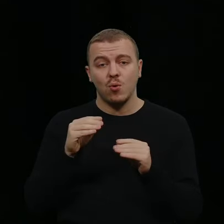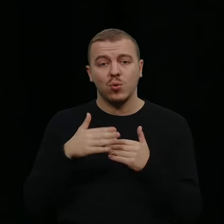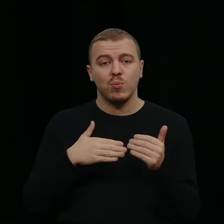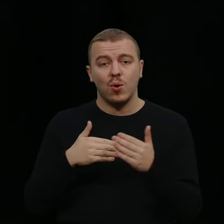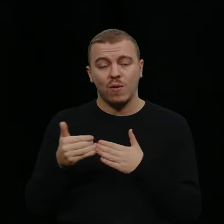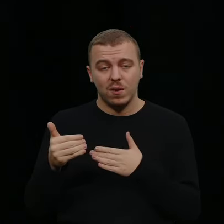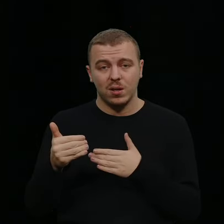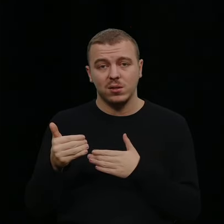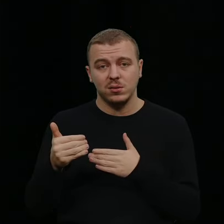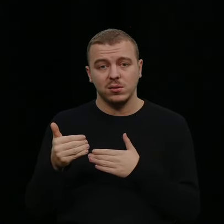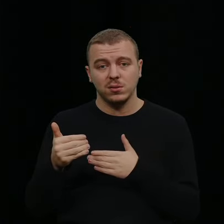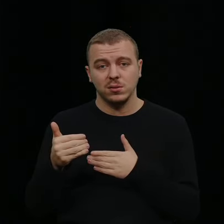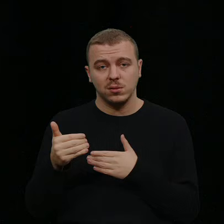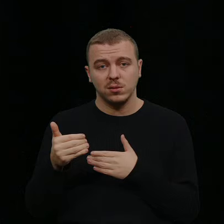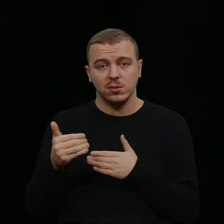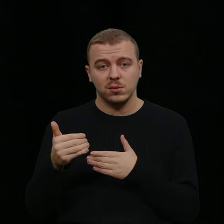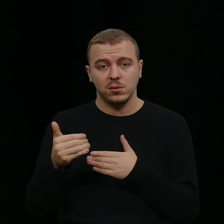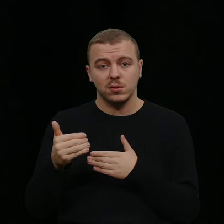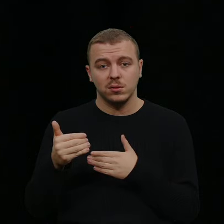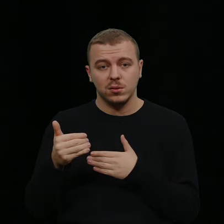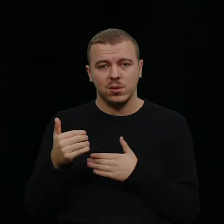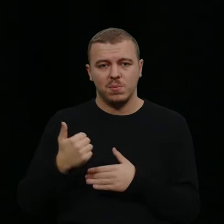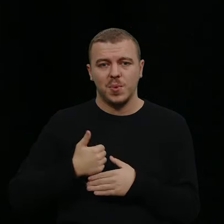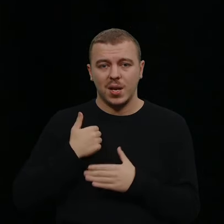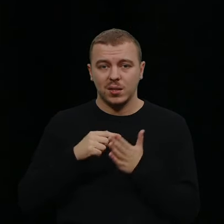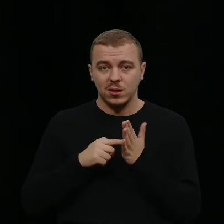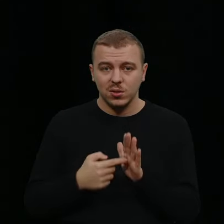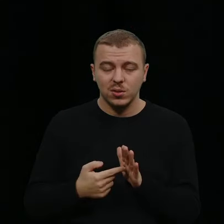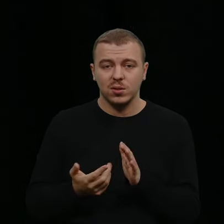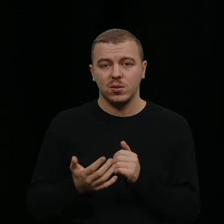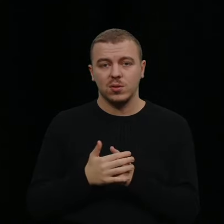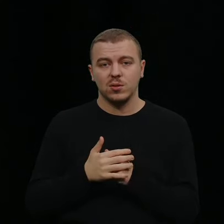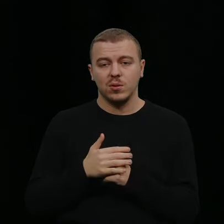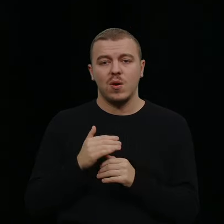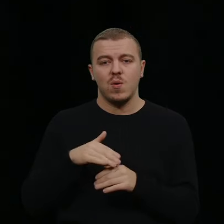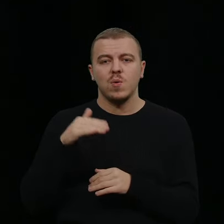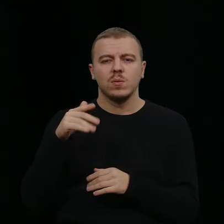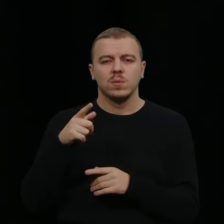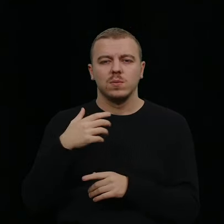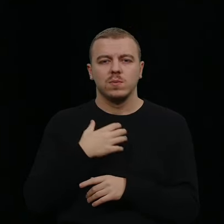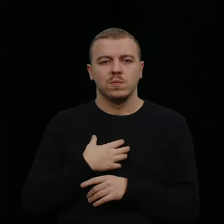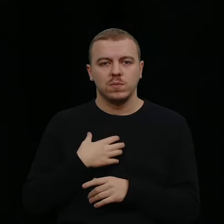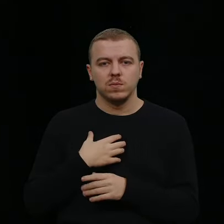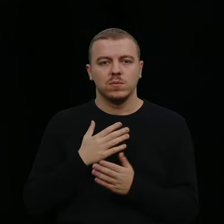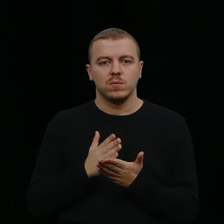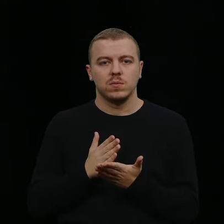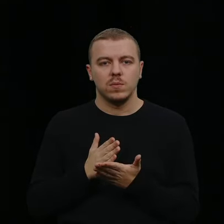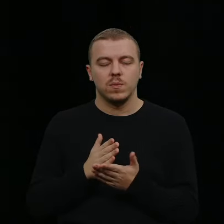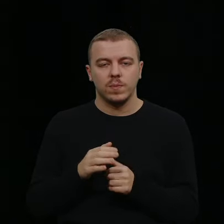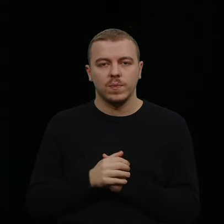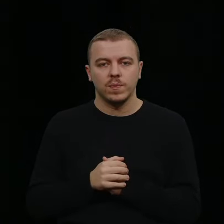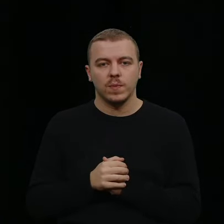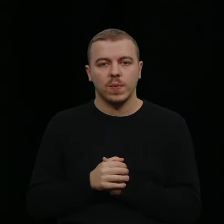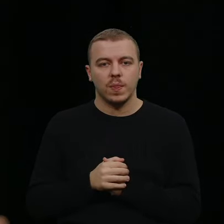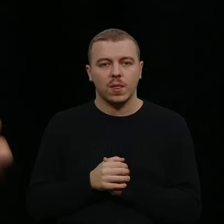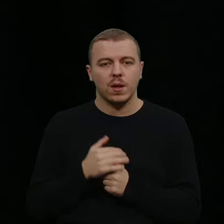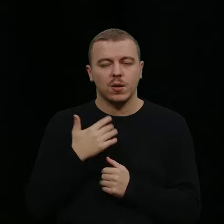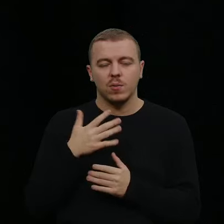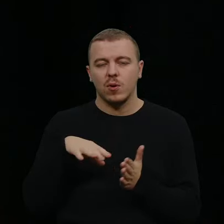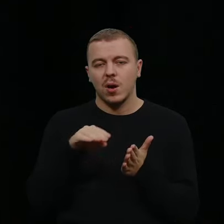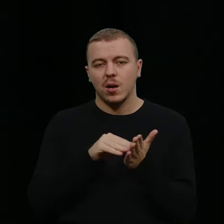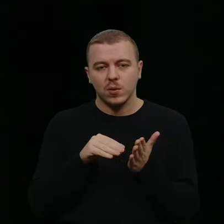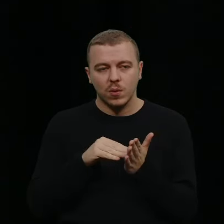profesijos, reiškia, prestižo augimas, tai yra labai svarbus. Nu, čia jau kartota,